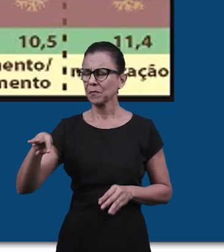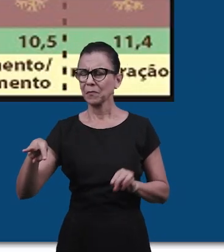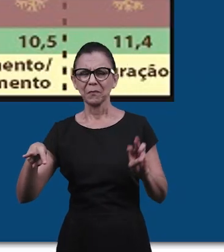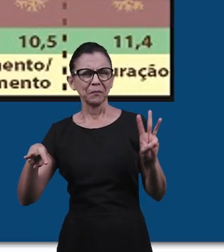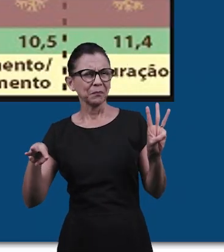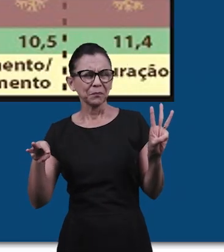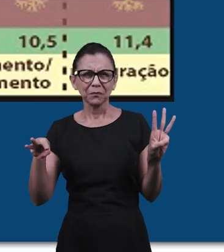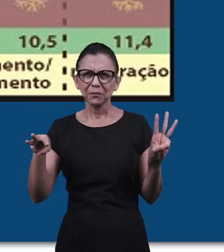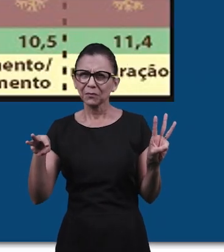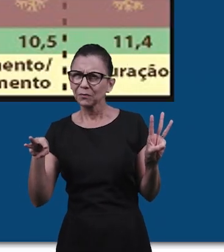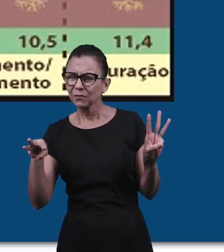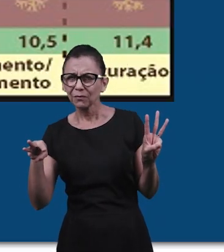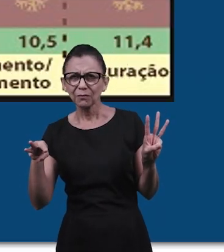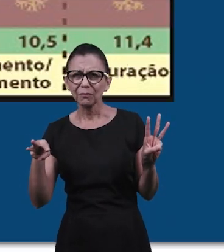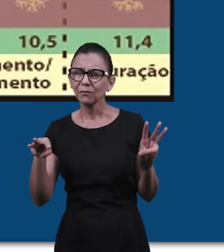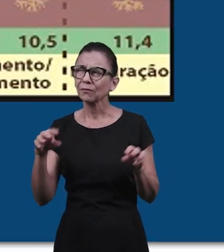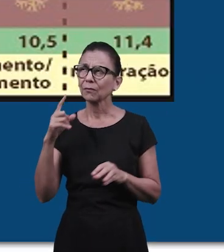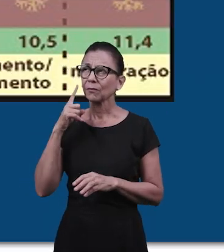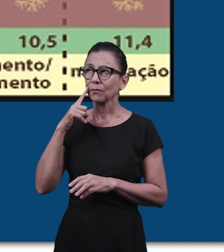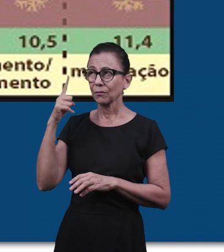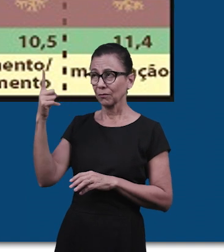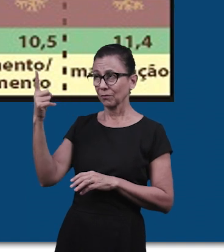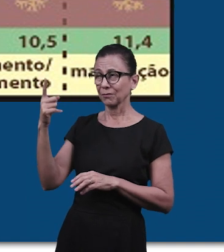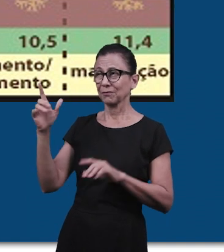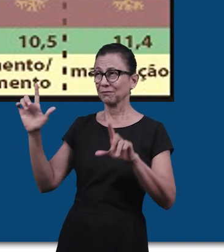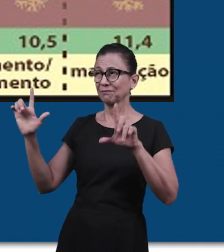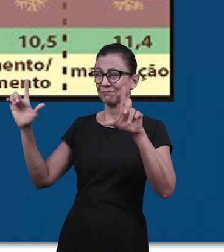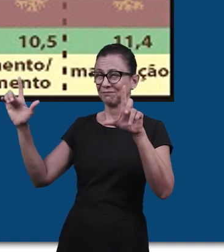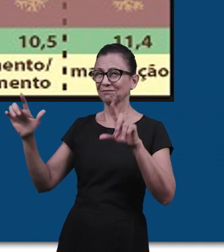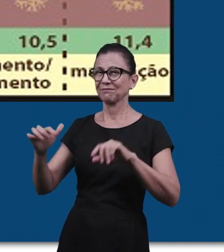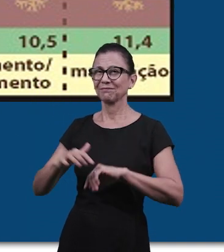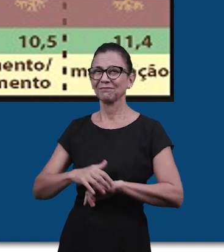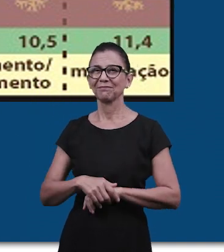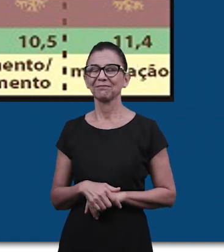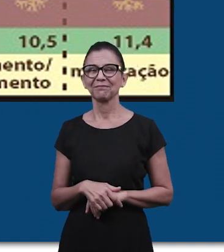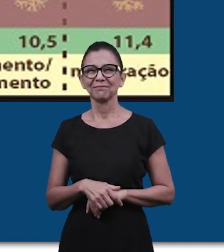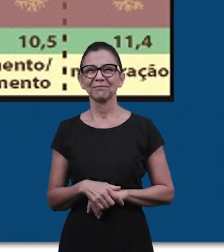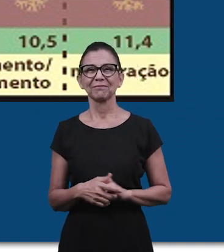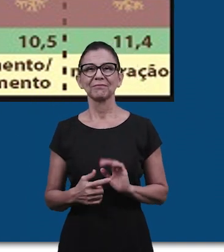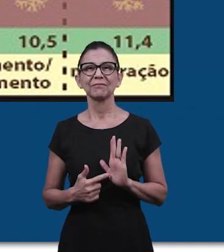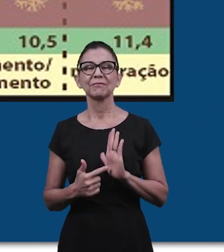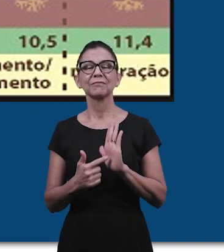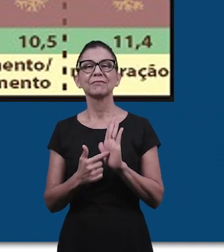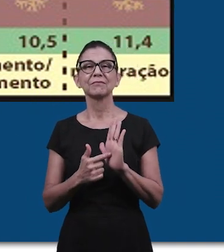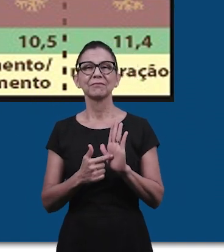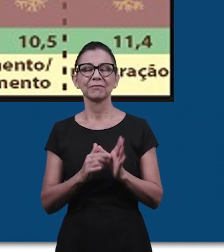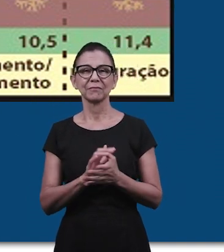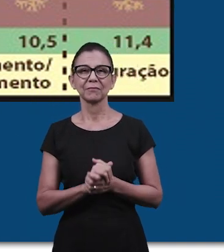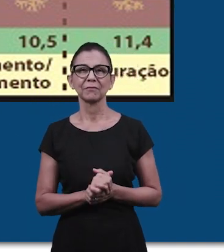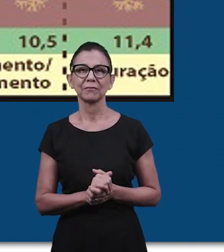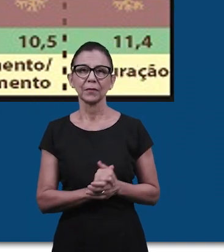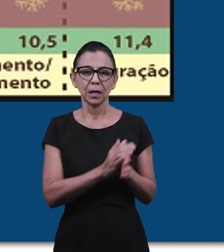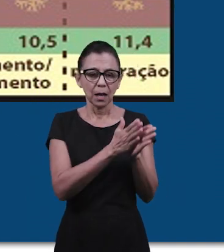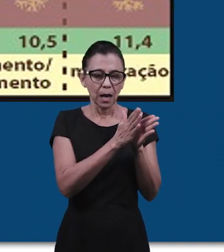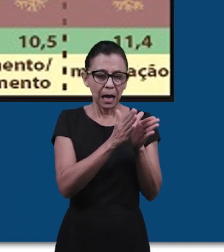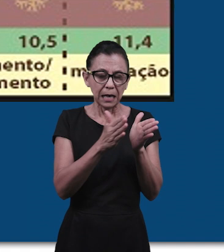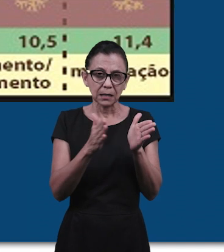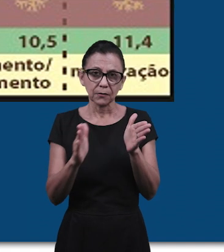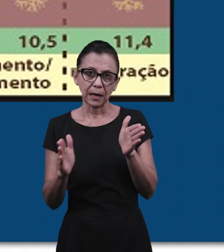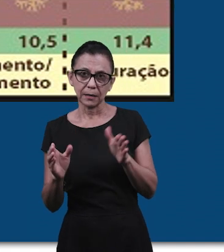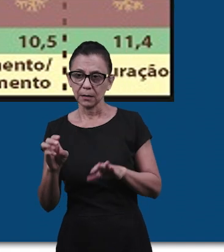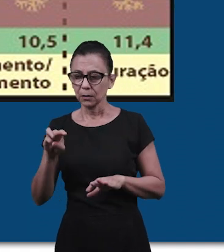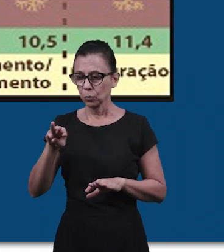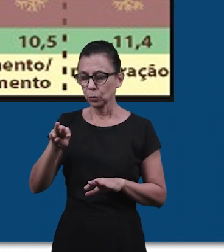l'ivraie. Vous voyez ici un petit tableau illustratif sur les phases de croissance du